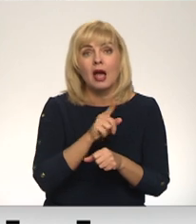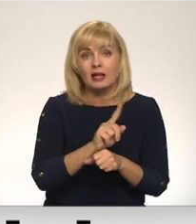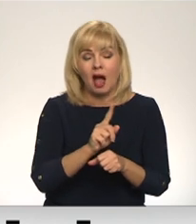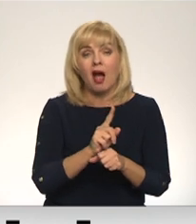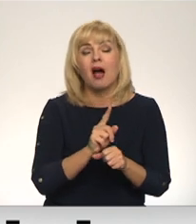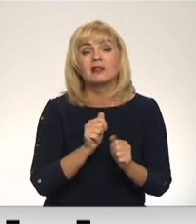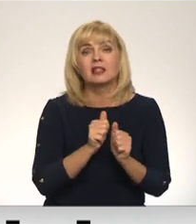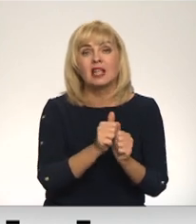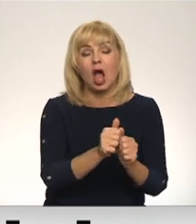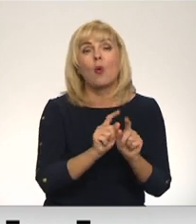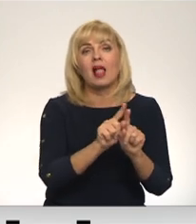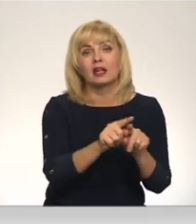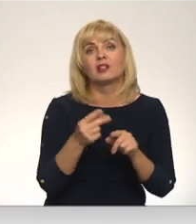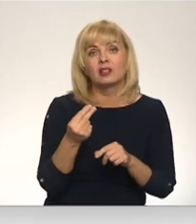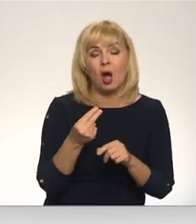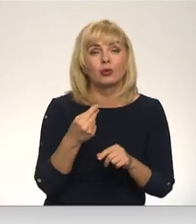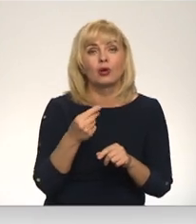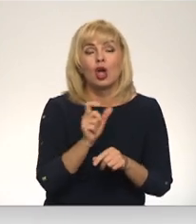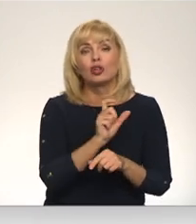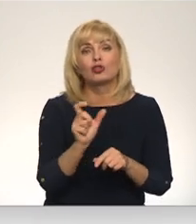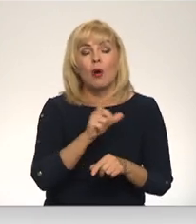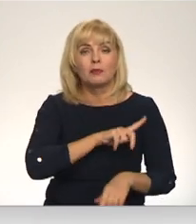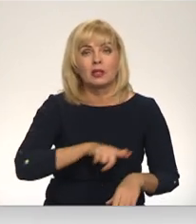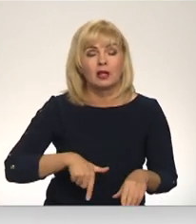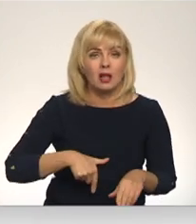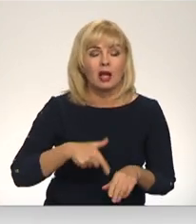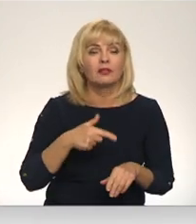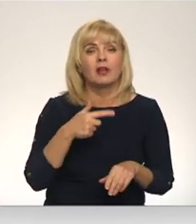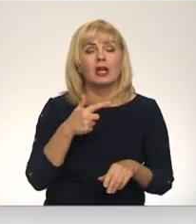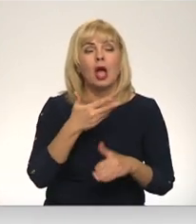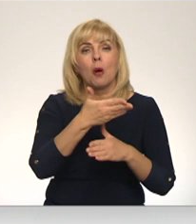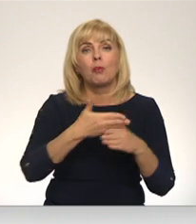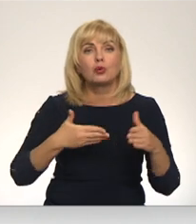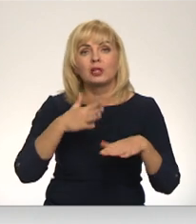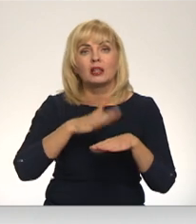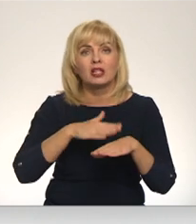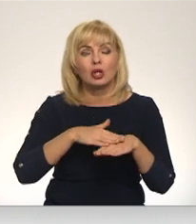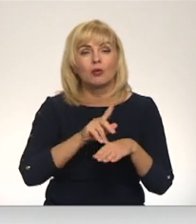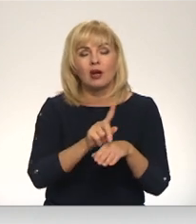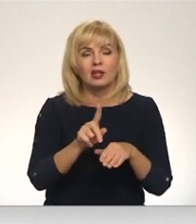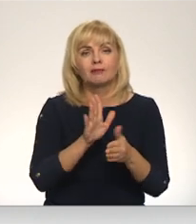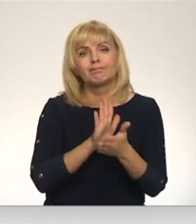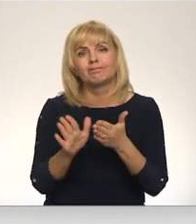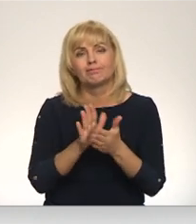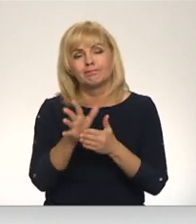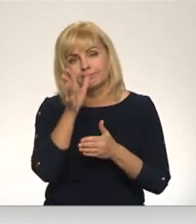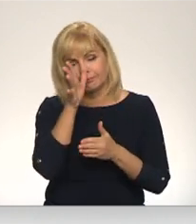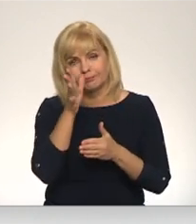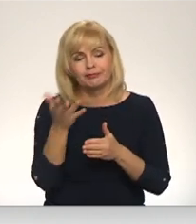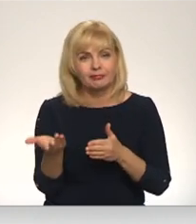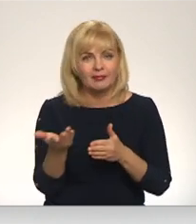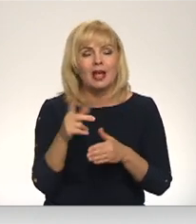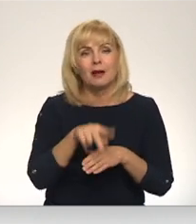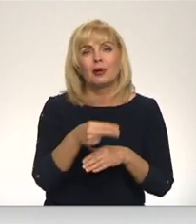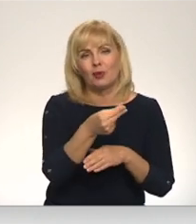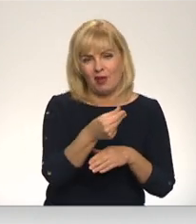nauda. Diemžēl Latvijā joprojām trešdaļa līdz pat puse tirgus ir pelēka, kur šī nauda par